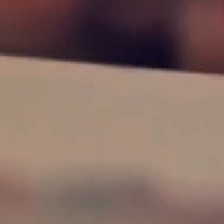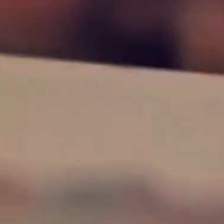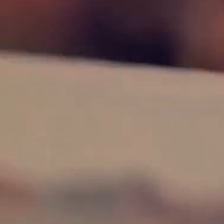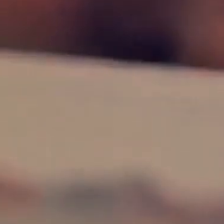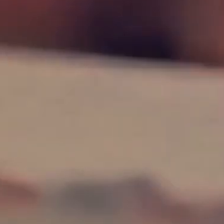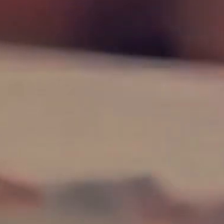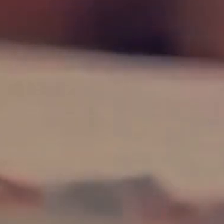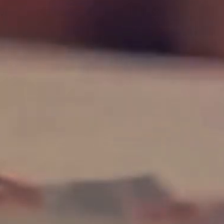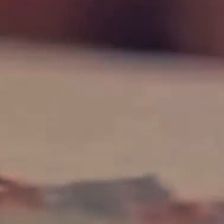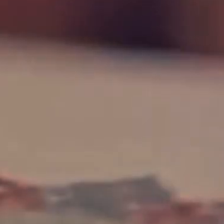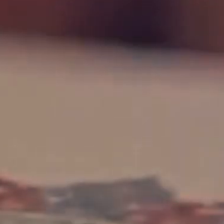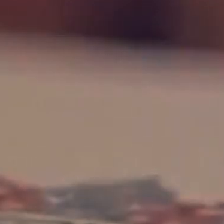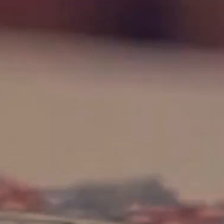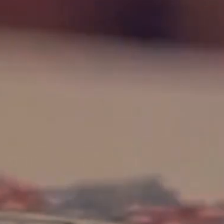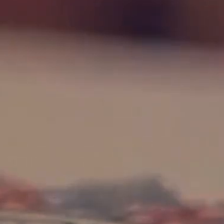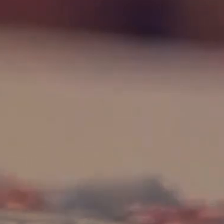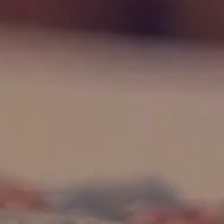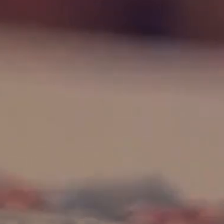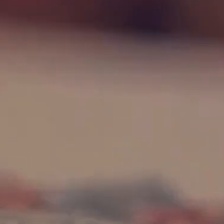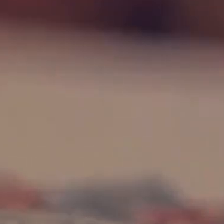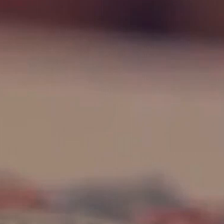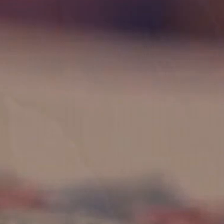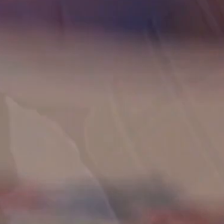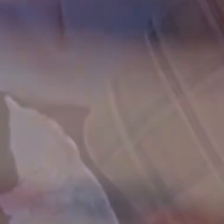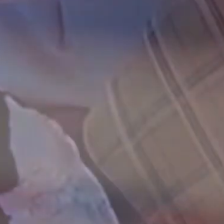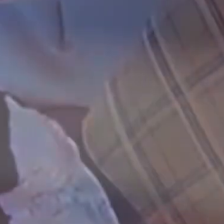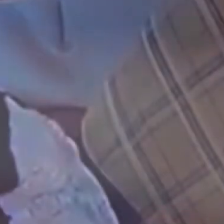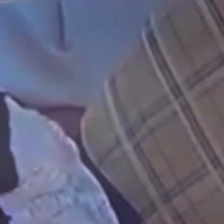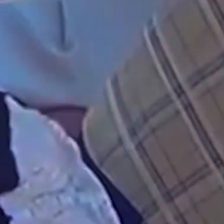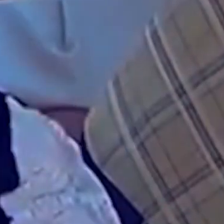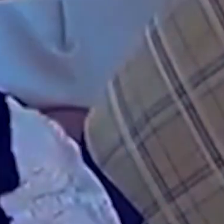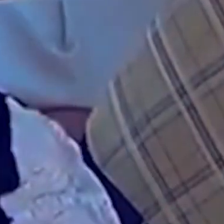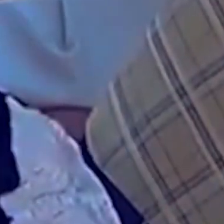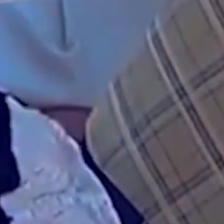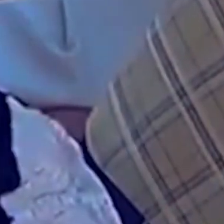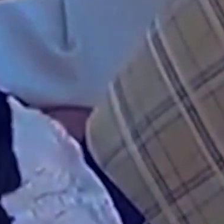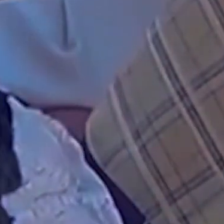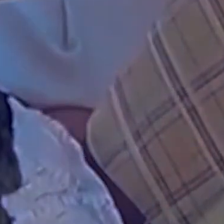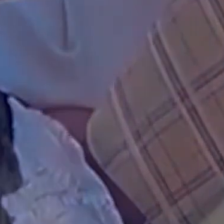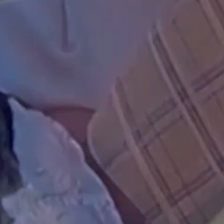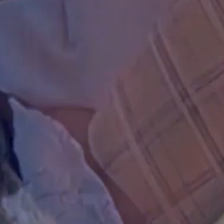تنزل محكم القرآن.